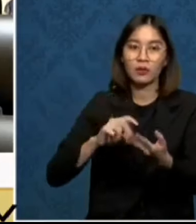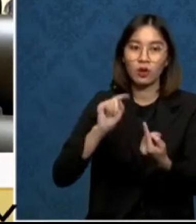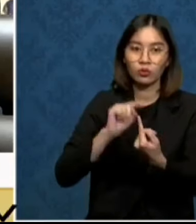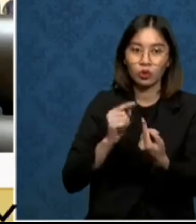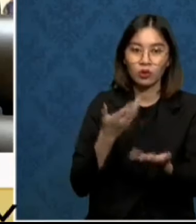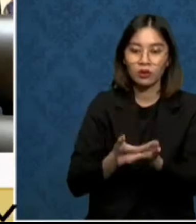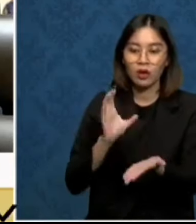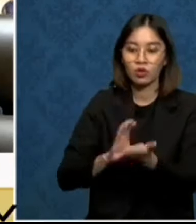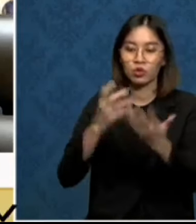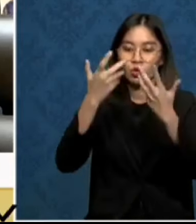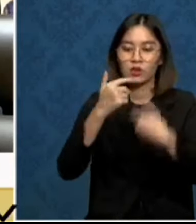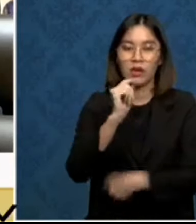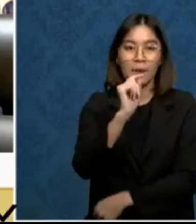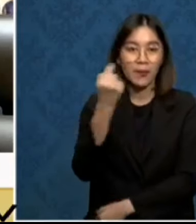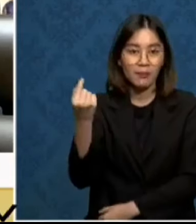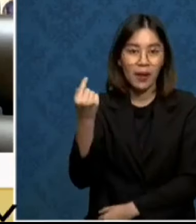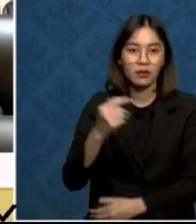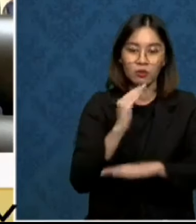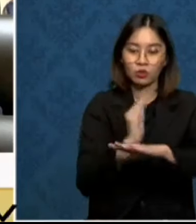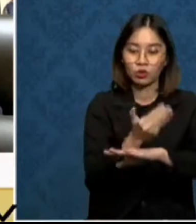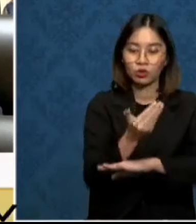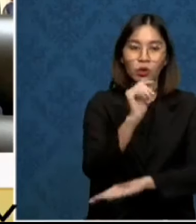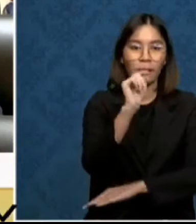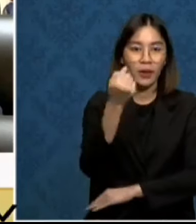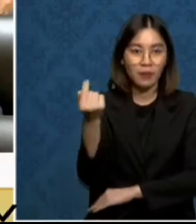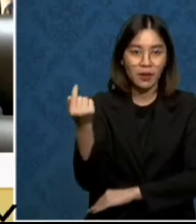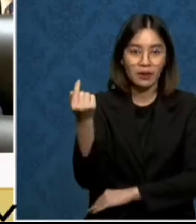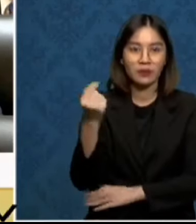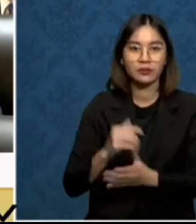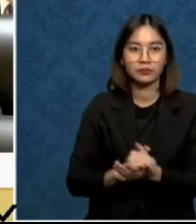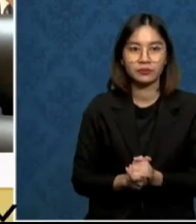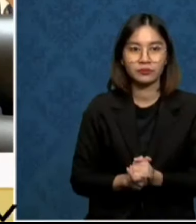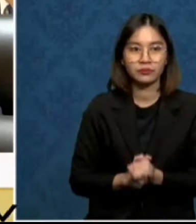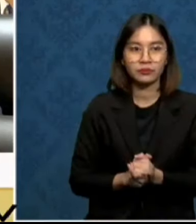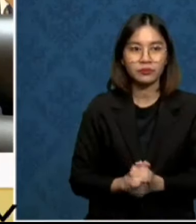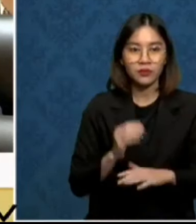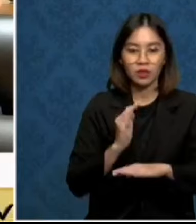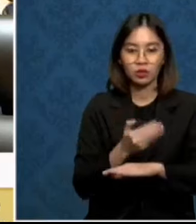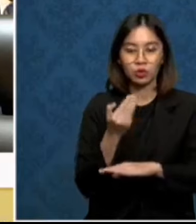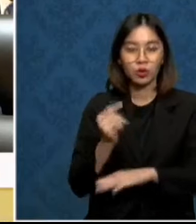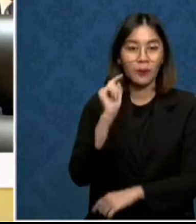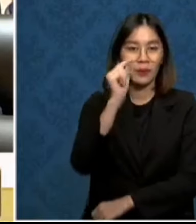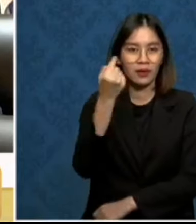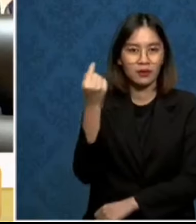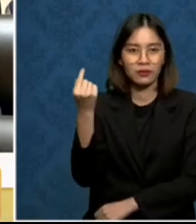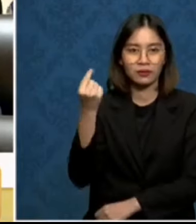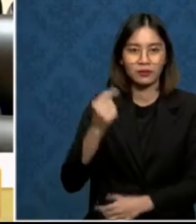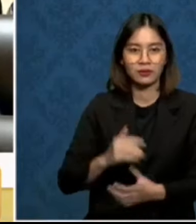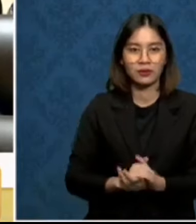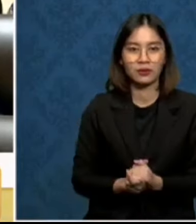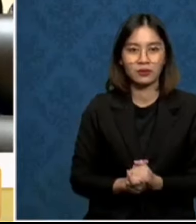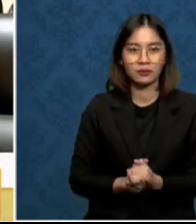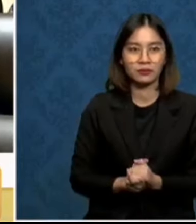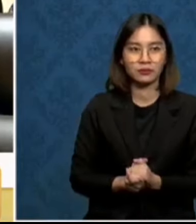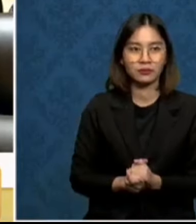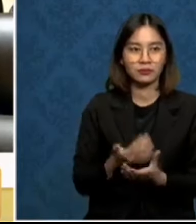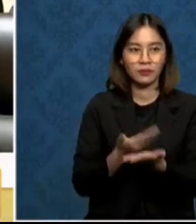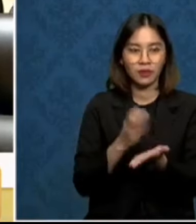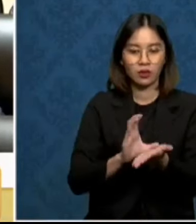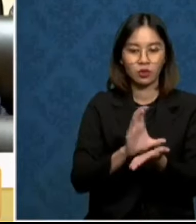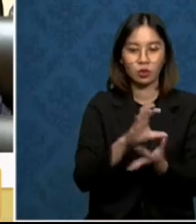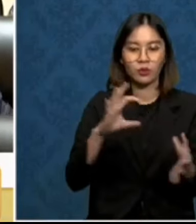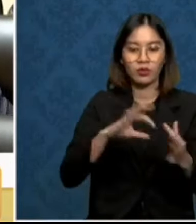ทุนในอุตสาหกรรมใหม่ธุรกิจใหม่และธุรกิจสมัยใหม่ลงทุน